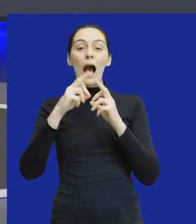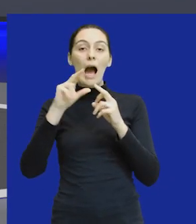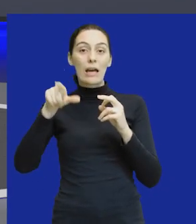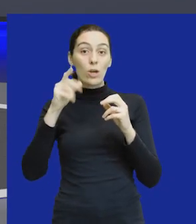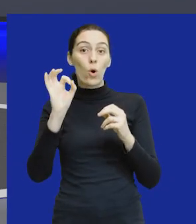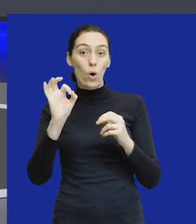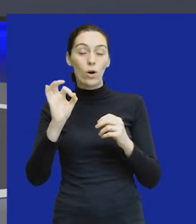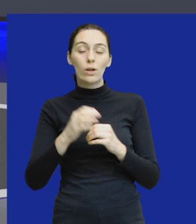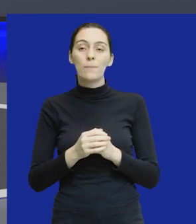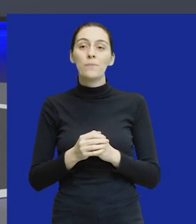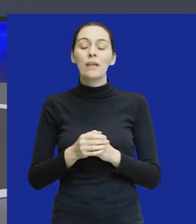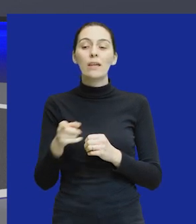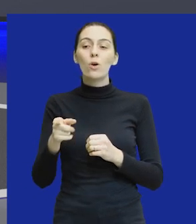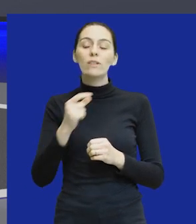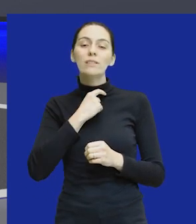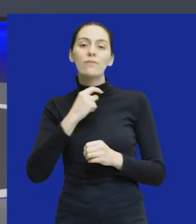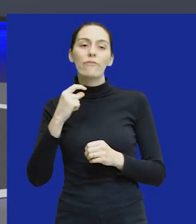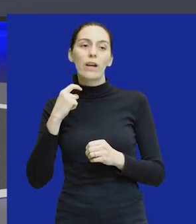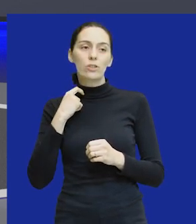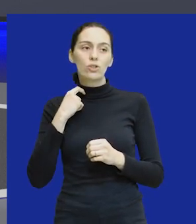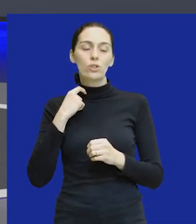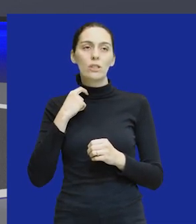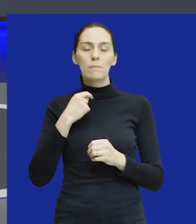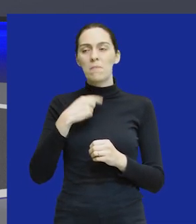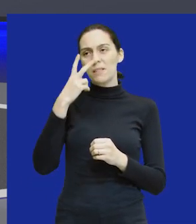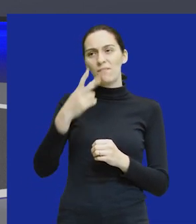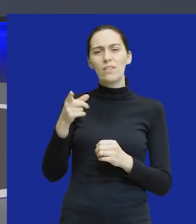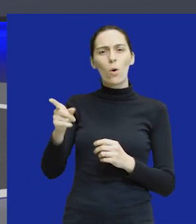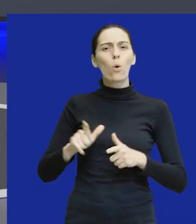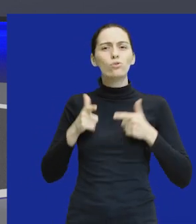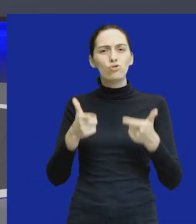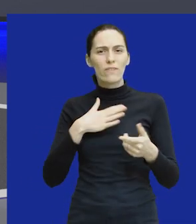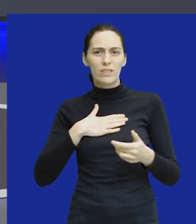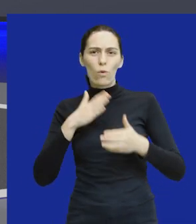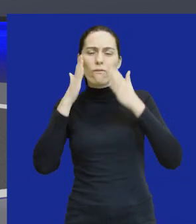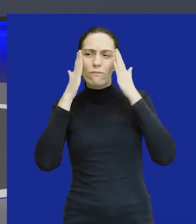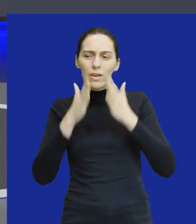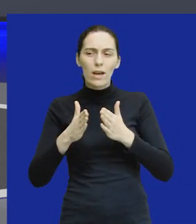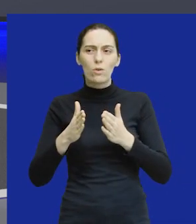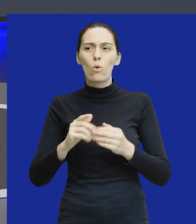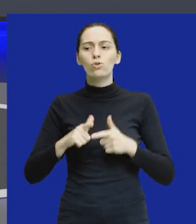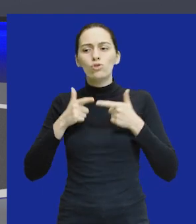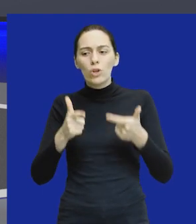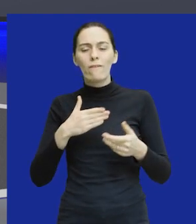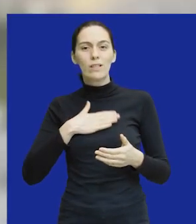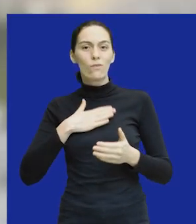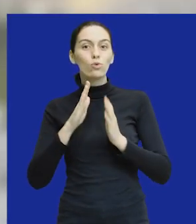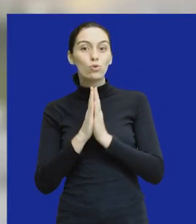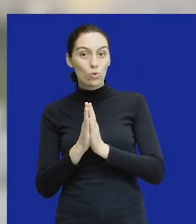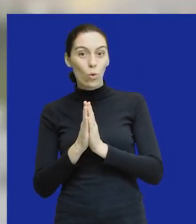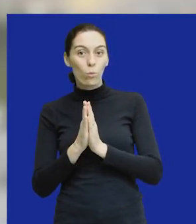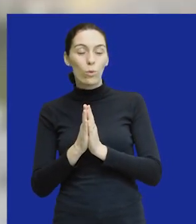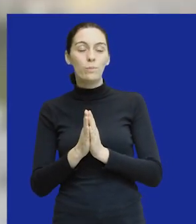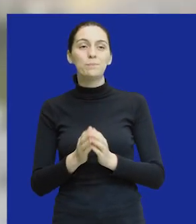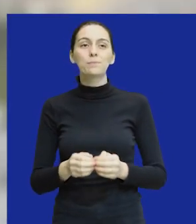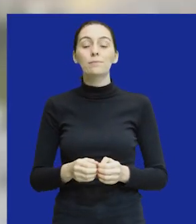zaista odigrao tu najviše, jer sam vidio da taj čovjek živi za vjeru, živi za svoju župu, koja je bila